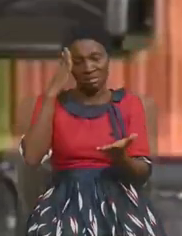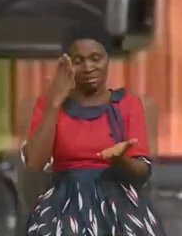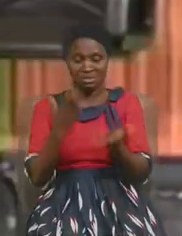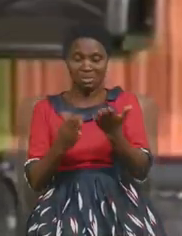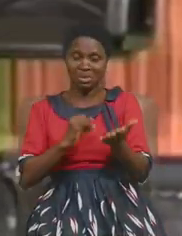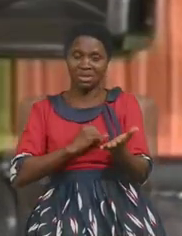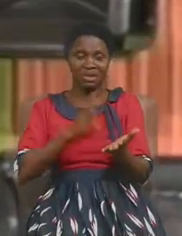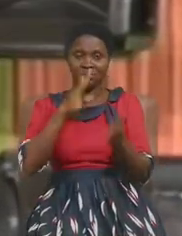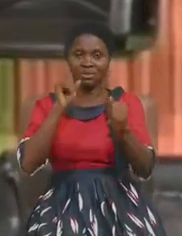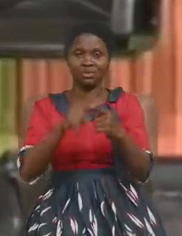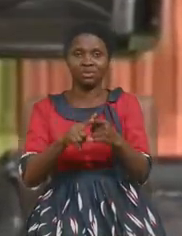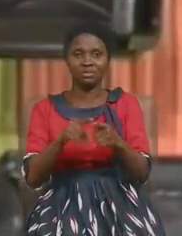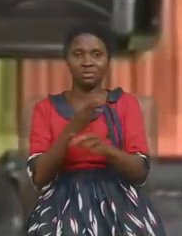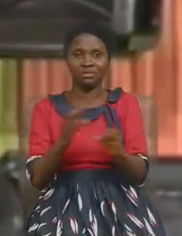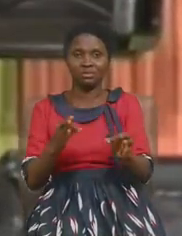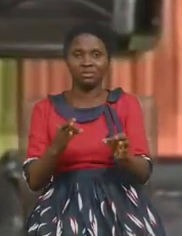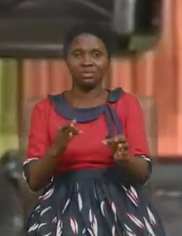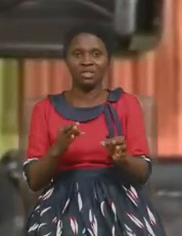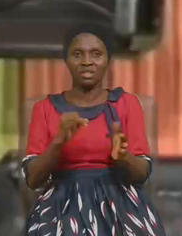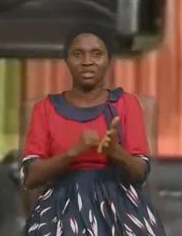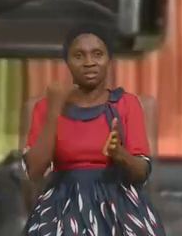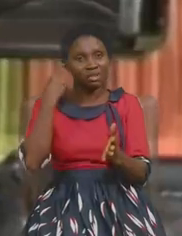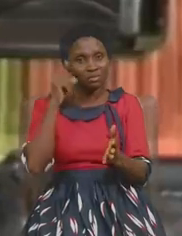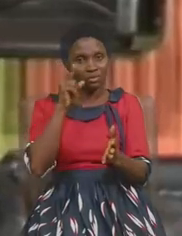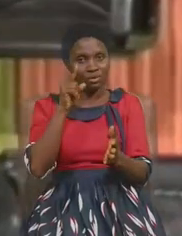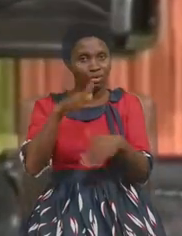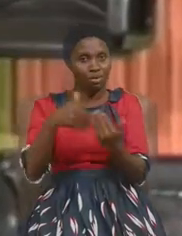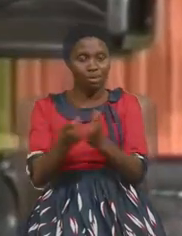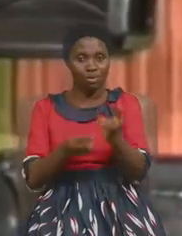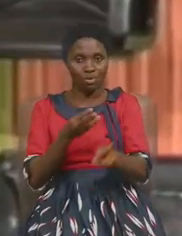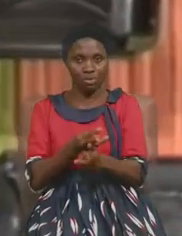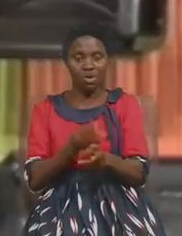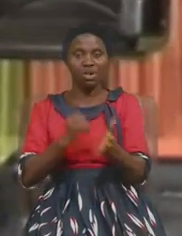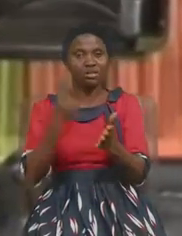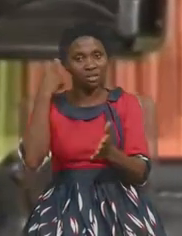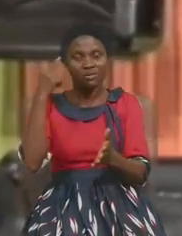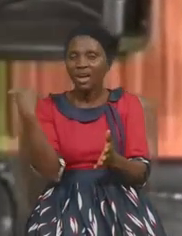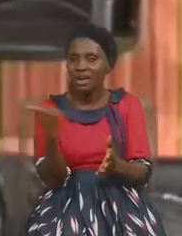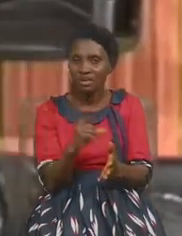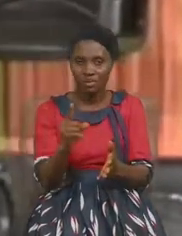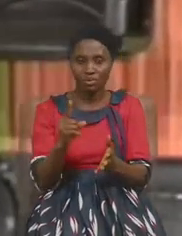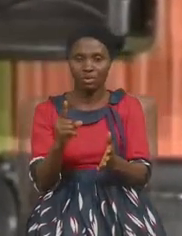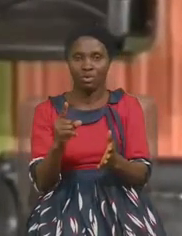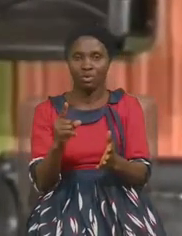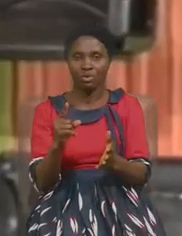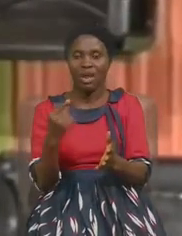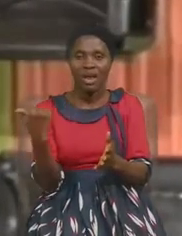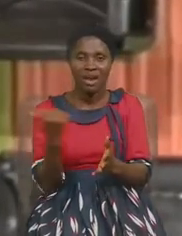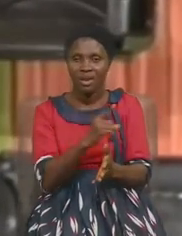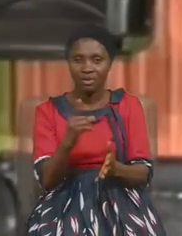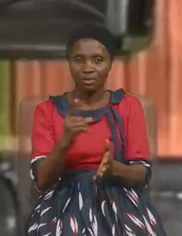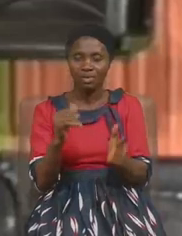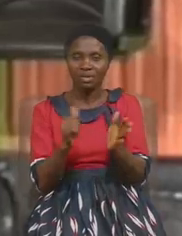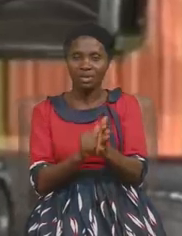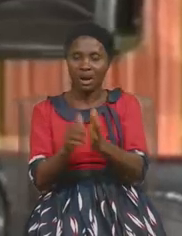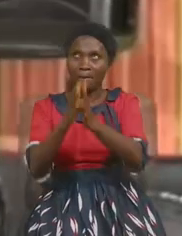sûr. C'est pour le monde entier. Bien sûr, c'est pour quiconque. Bien sûr, c'est pour quiconque invoquera le